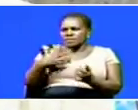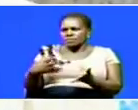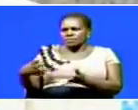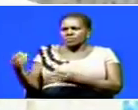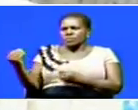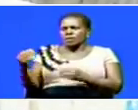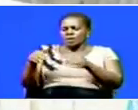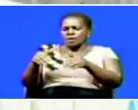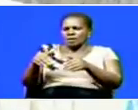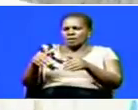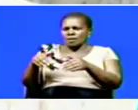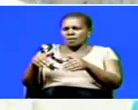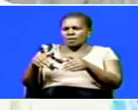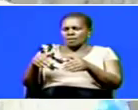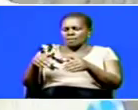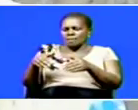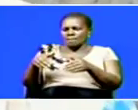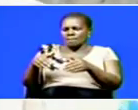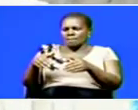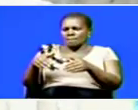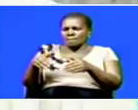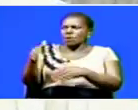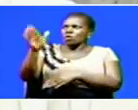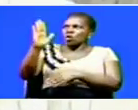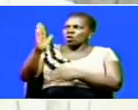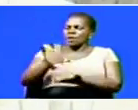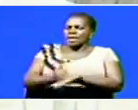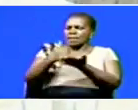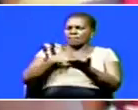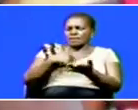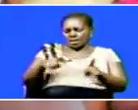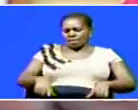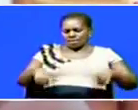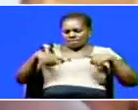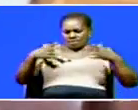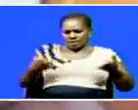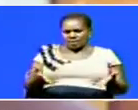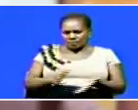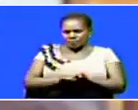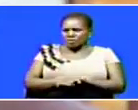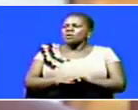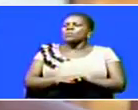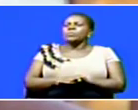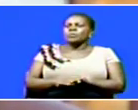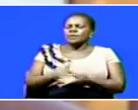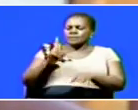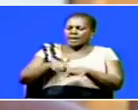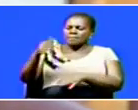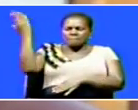yangu nikasikwa mateka baka Githunguri. Mungu akanijalia nikuhai. Wao wanaokata